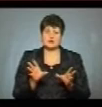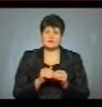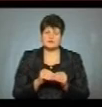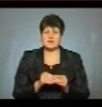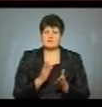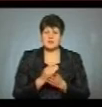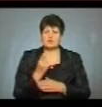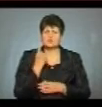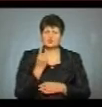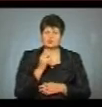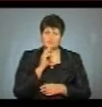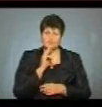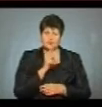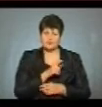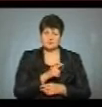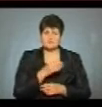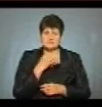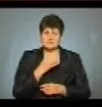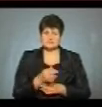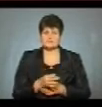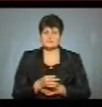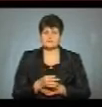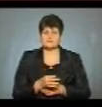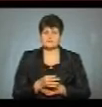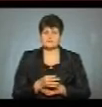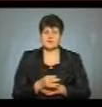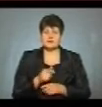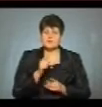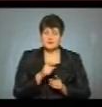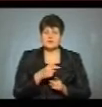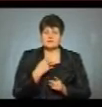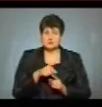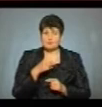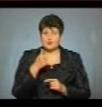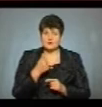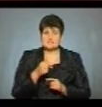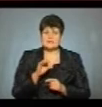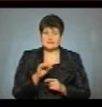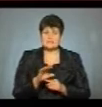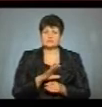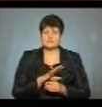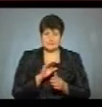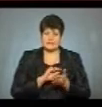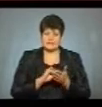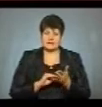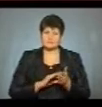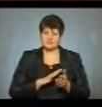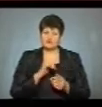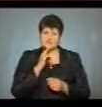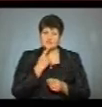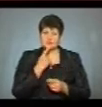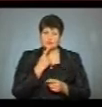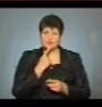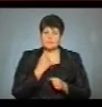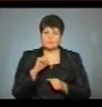припустилася однієї помилки, повідомив автор тексту Олександр Авраменко. За його словами, цьогорічний диктант був важким, тому переможців визначали в